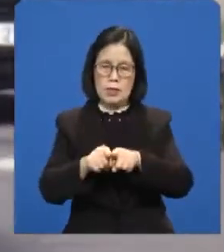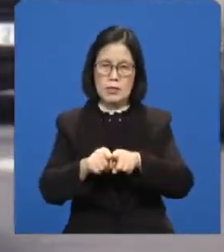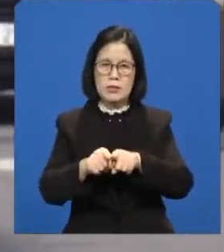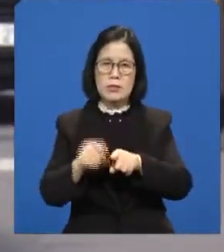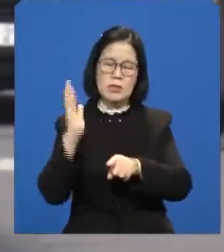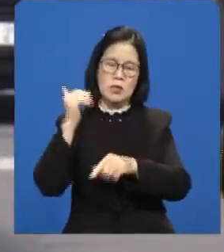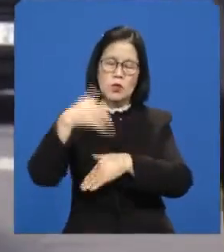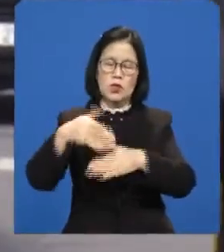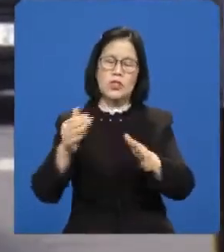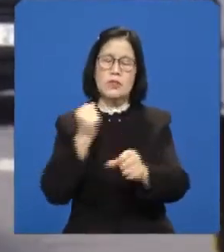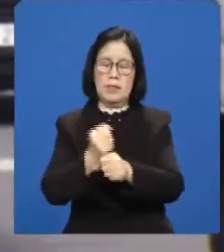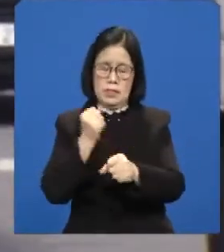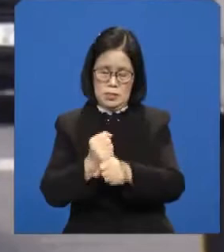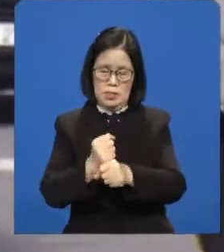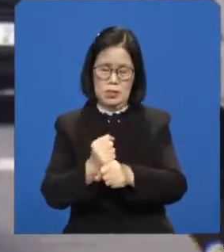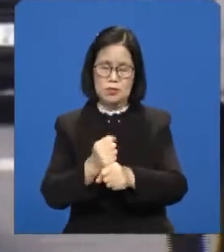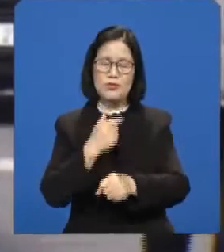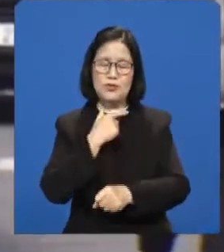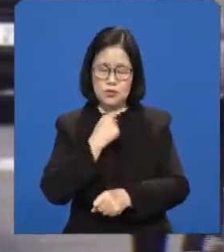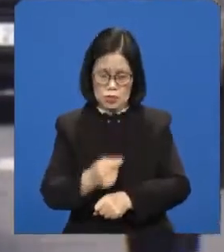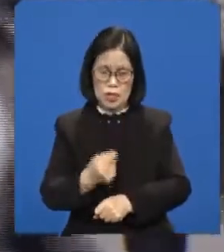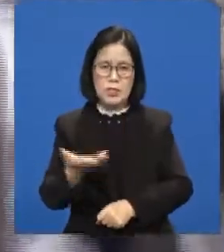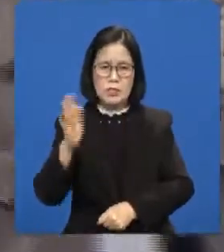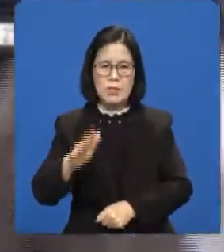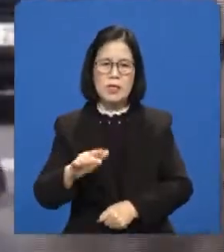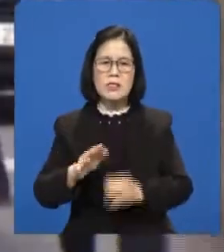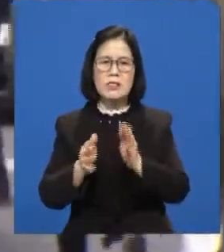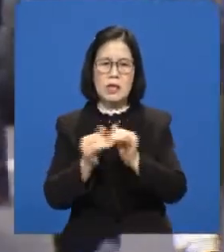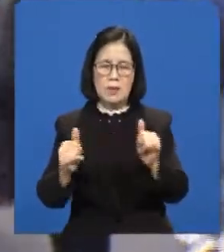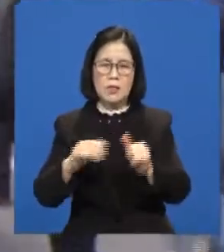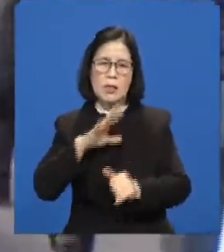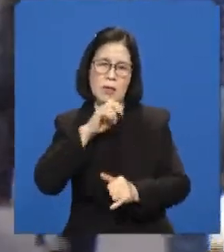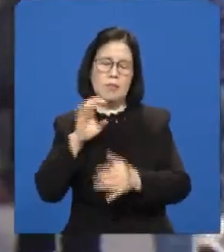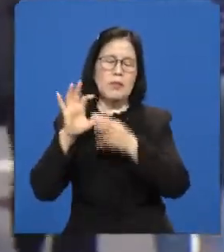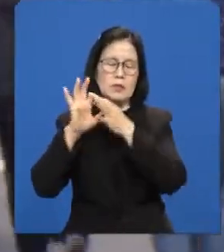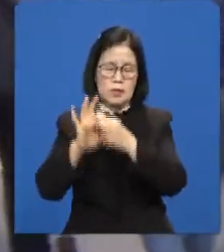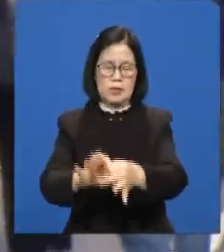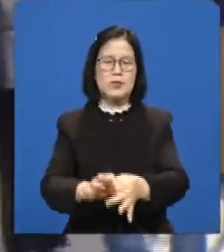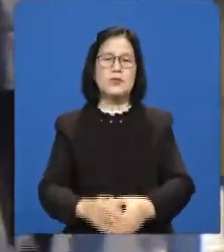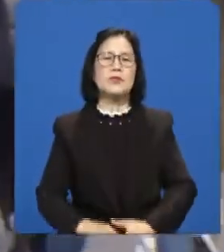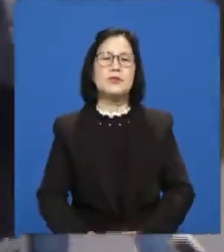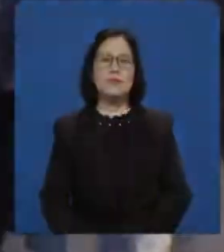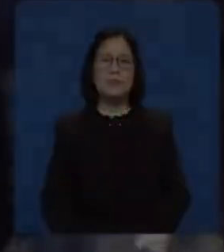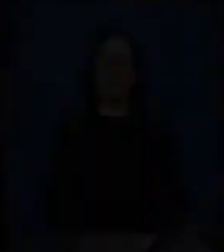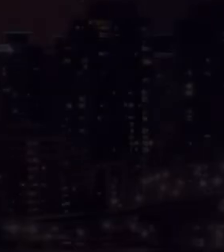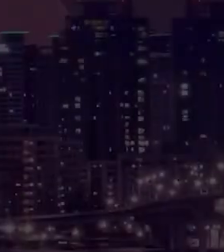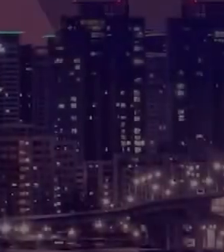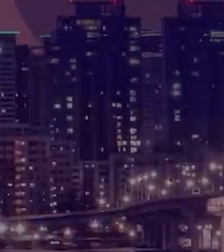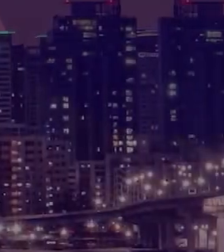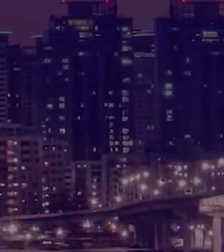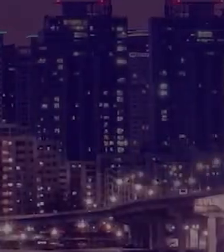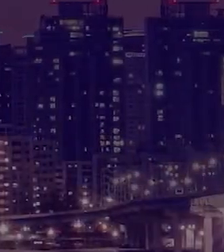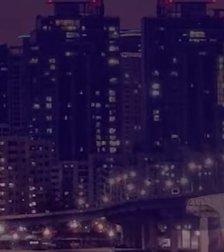시민 반발은 계속될 것으로 보입니다 obs 뉴스 조주 송 입니다